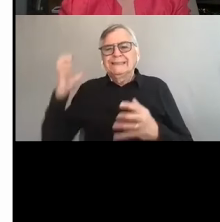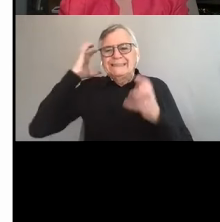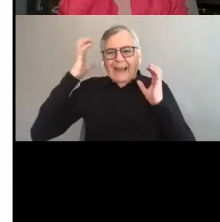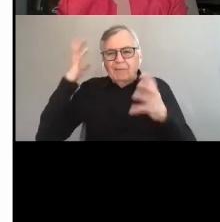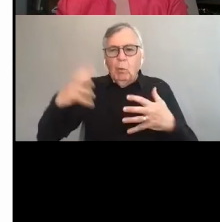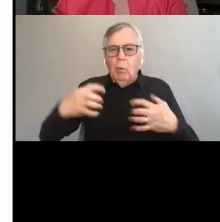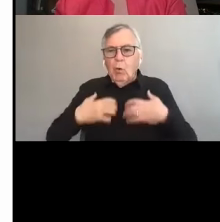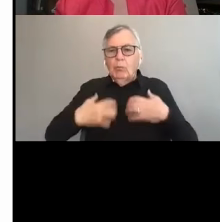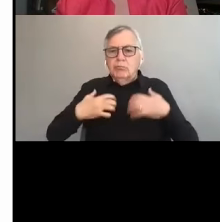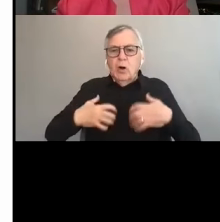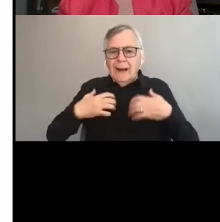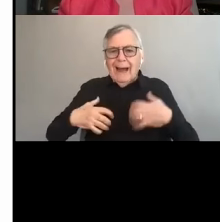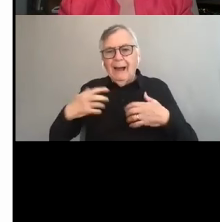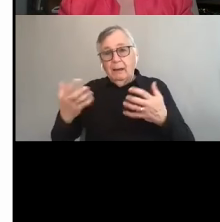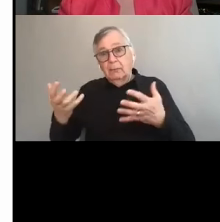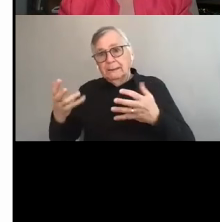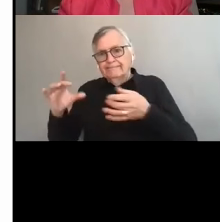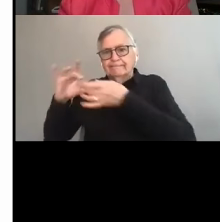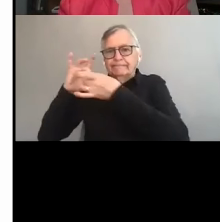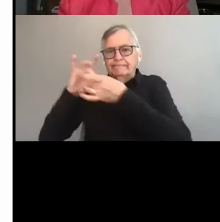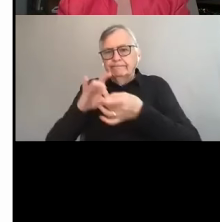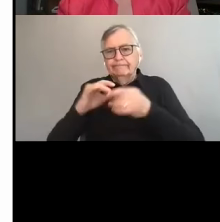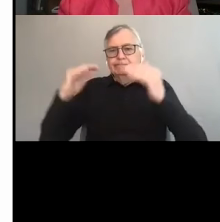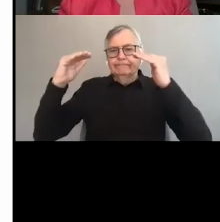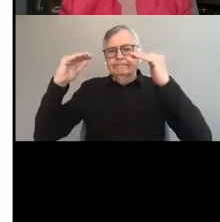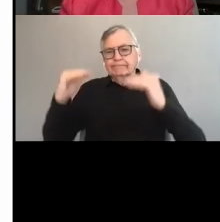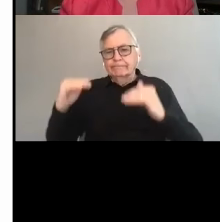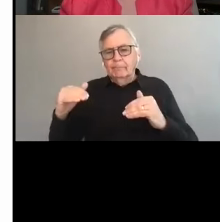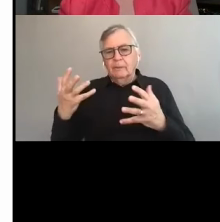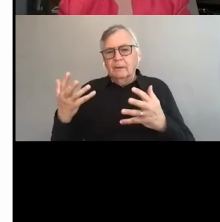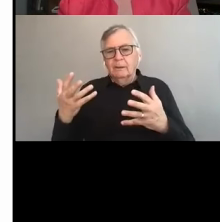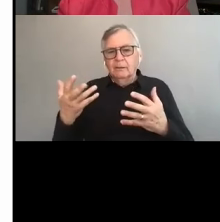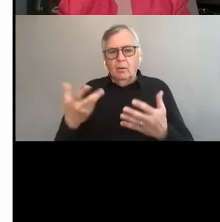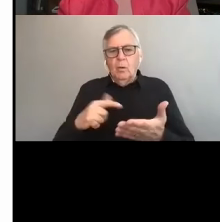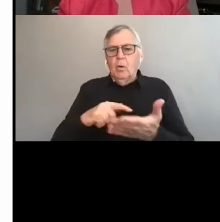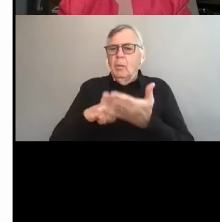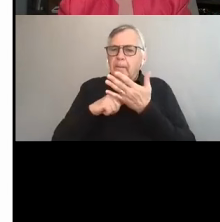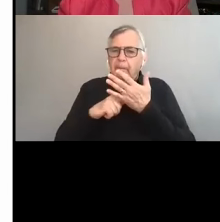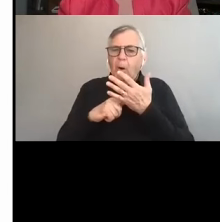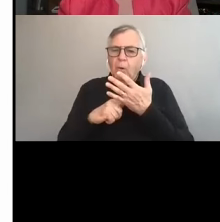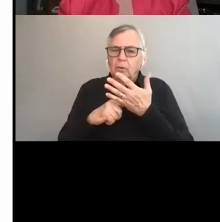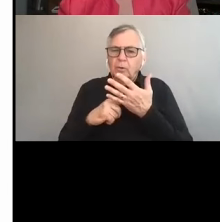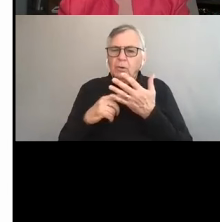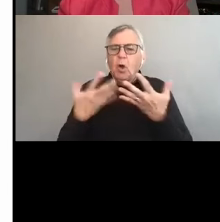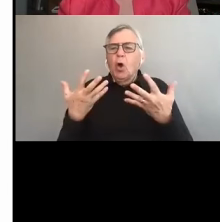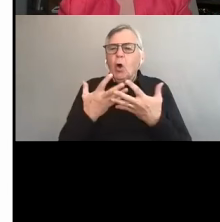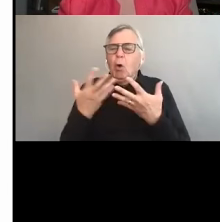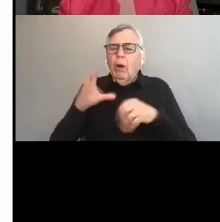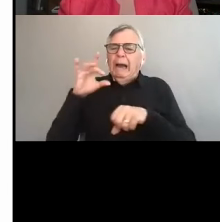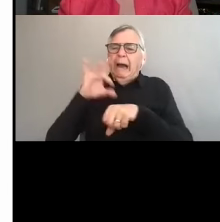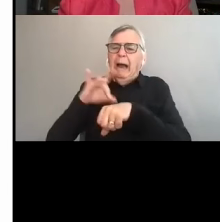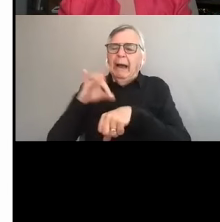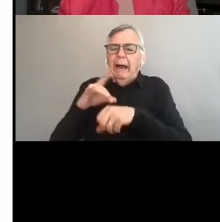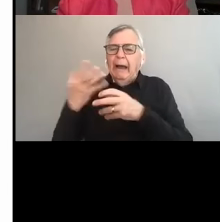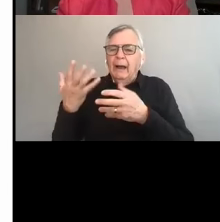comme ça, et qui sont associées à une baisse des plaquettes. Alors, ils ont élucidé le mécanisme de cette pathologie-là,